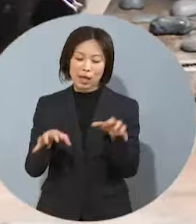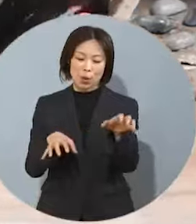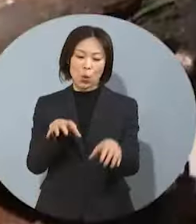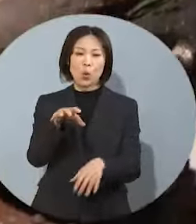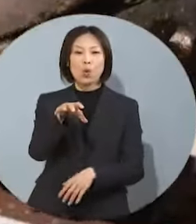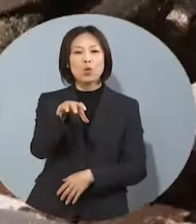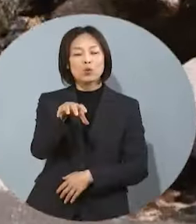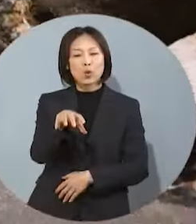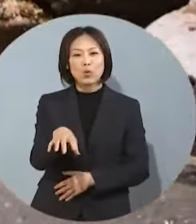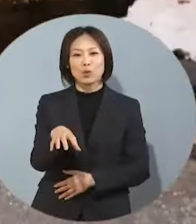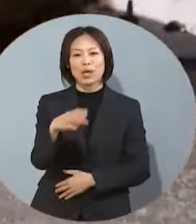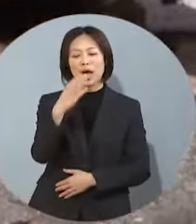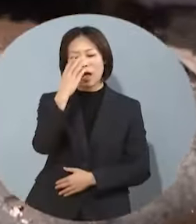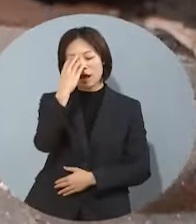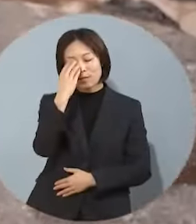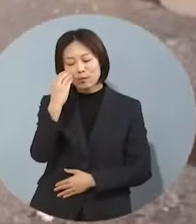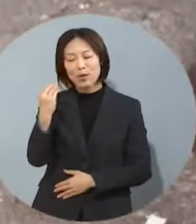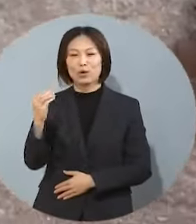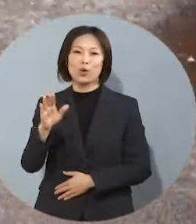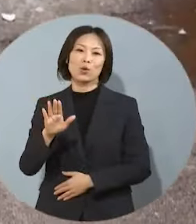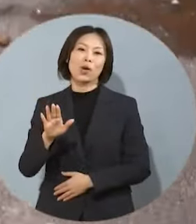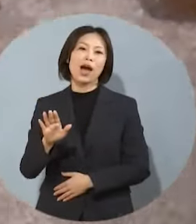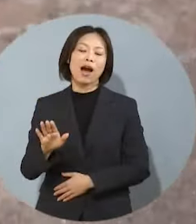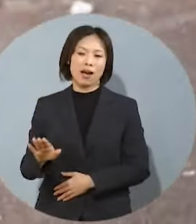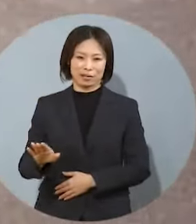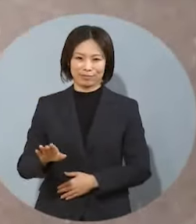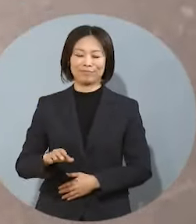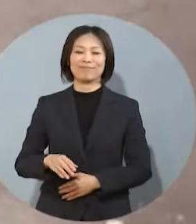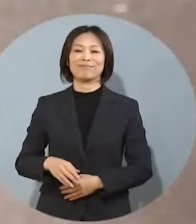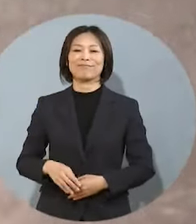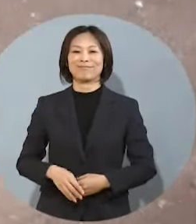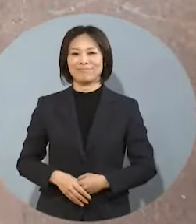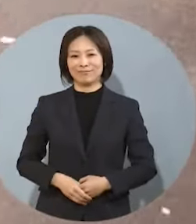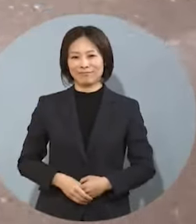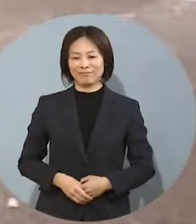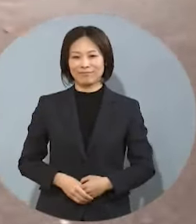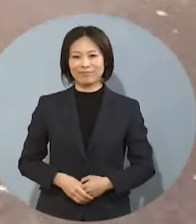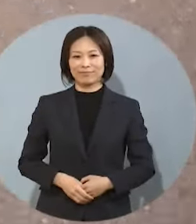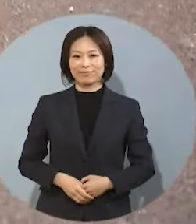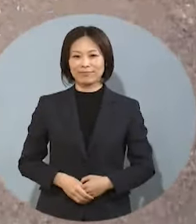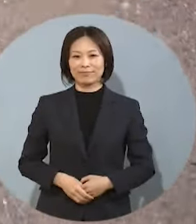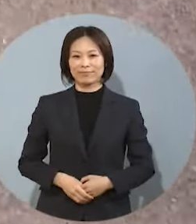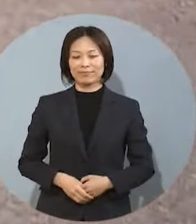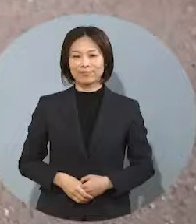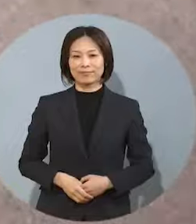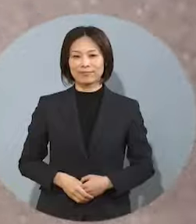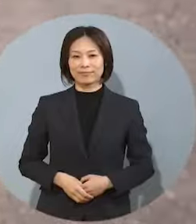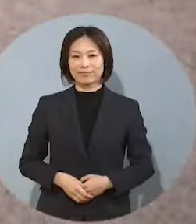のアットホームな雰囲気が魅力の動物園。